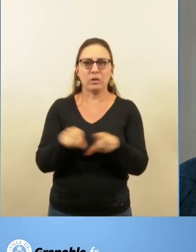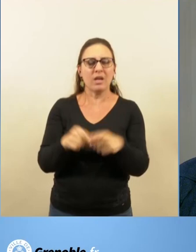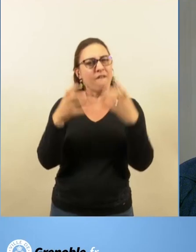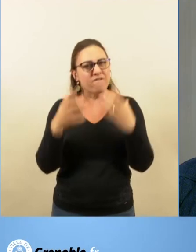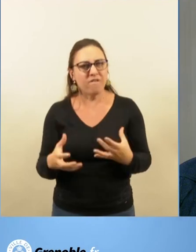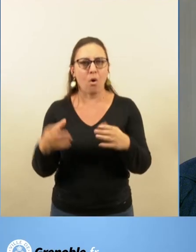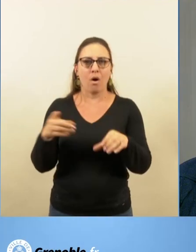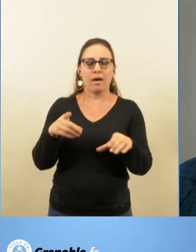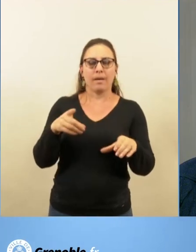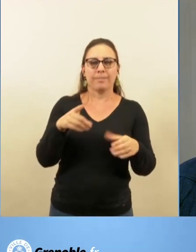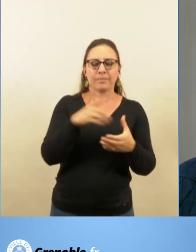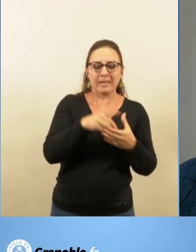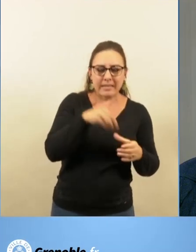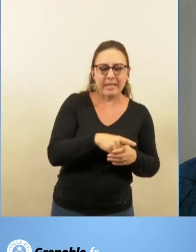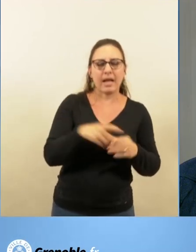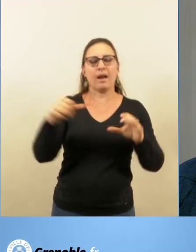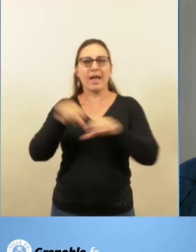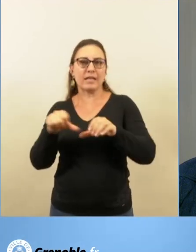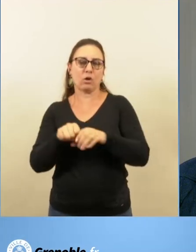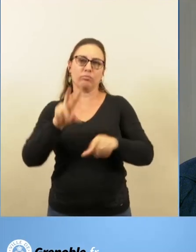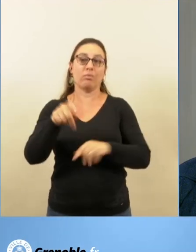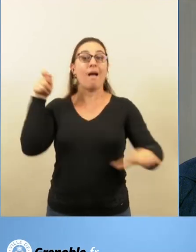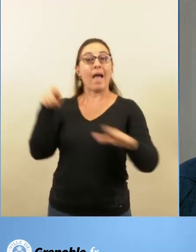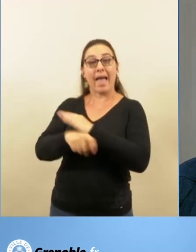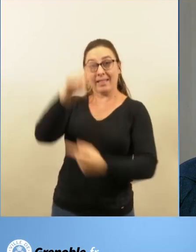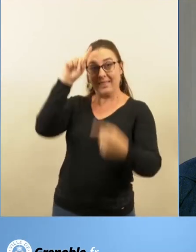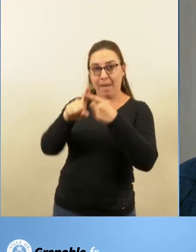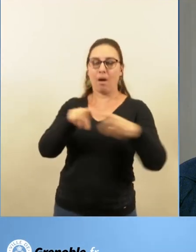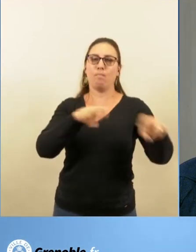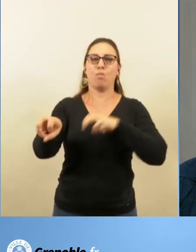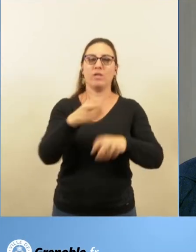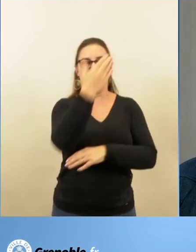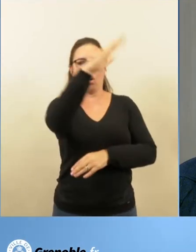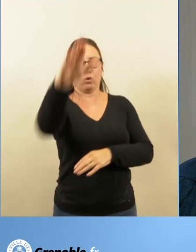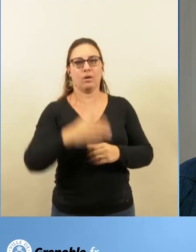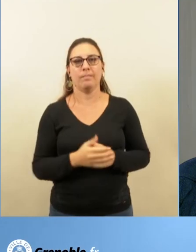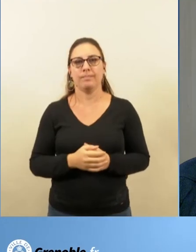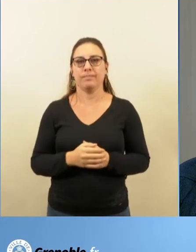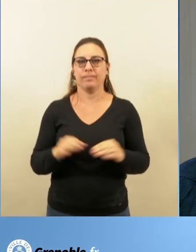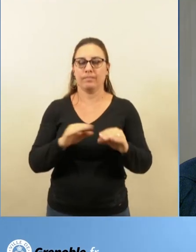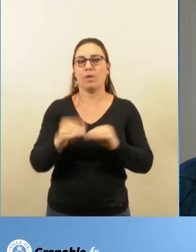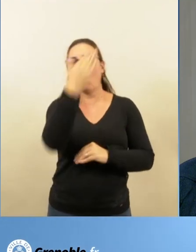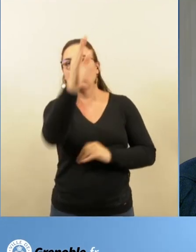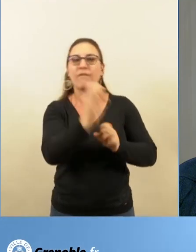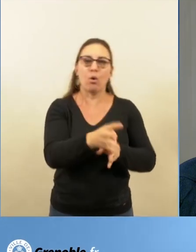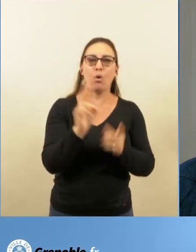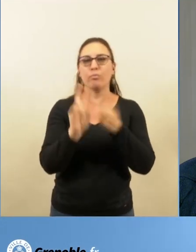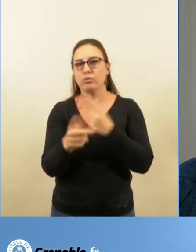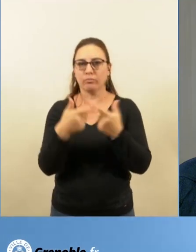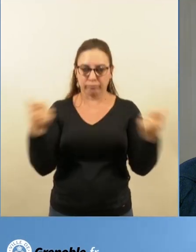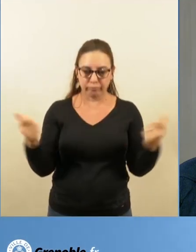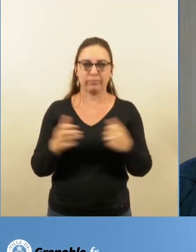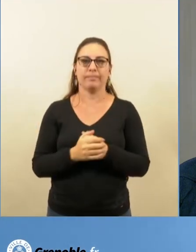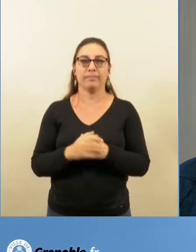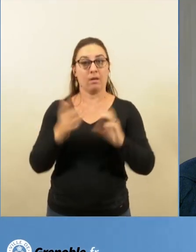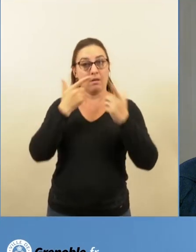diesel et de l'essence affiché clairement et des aides d'abord orientées vers le rapport modal le report modal vous le voyez